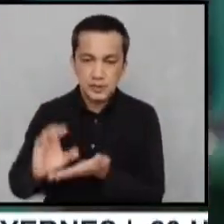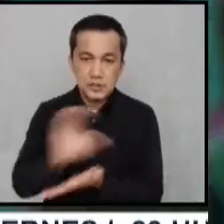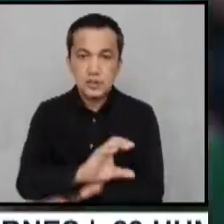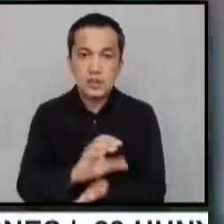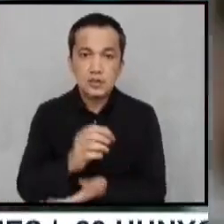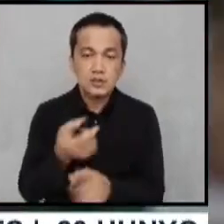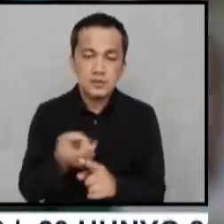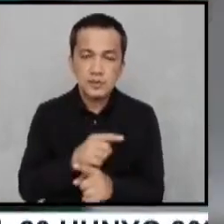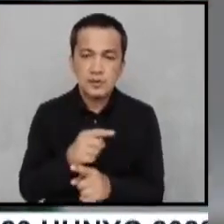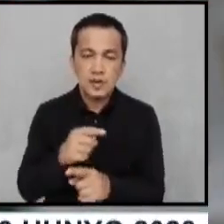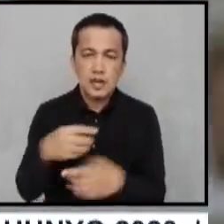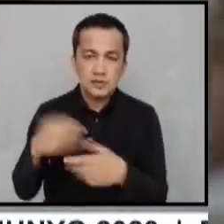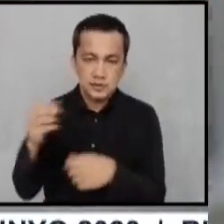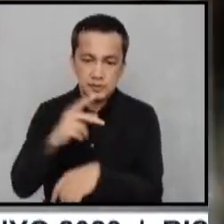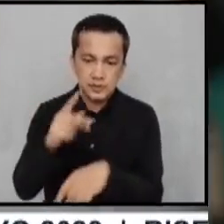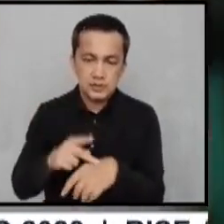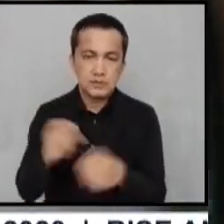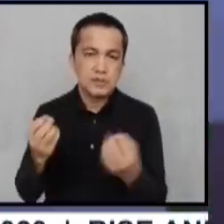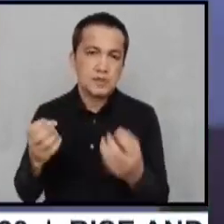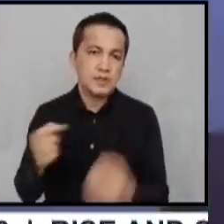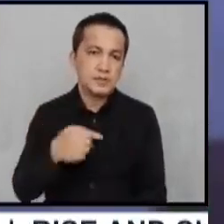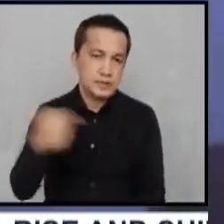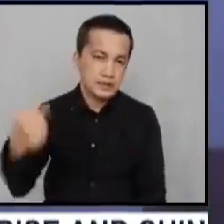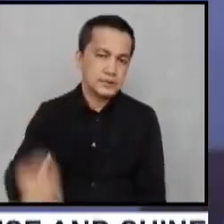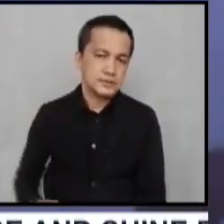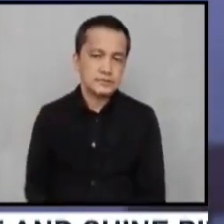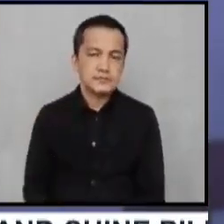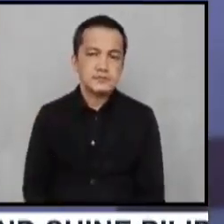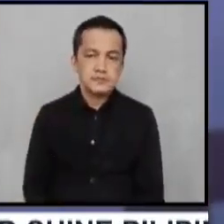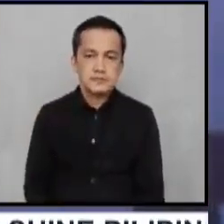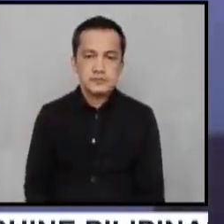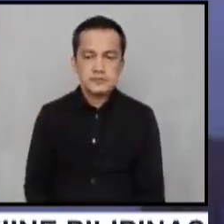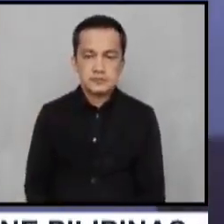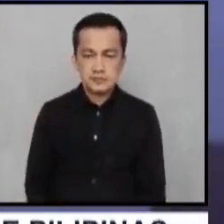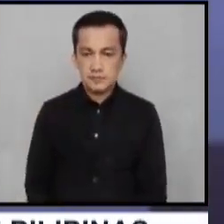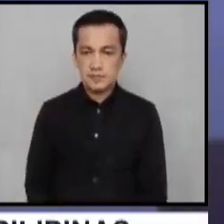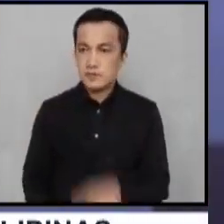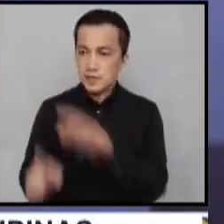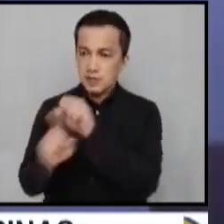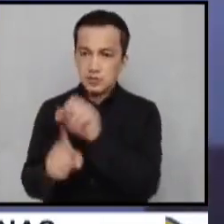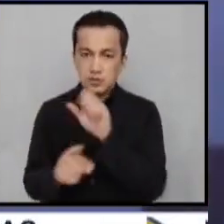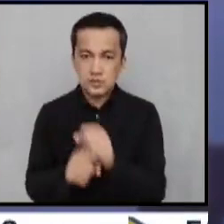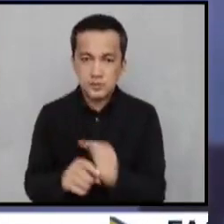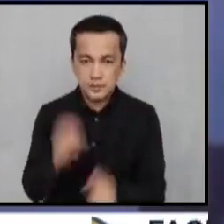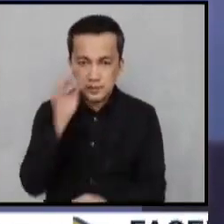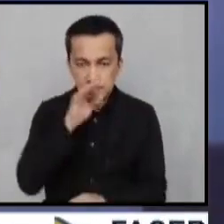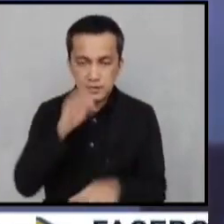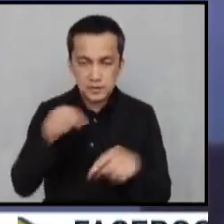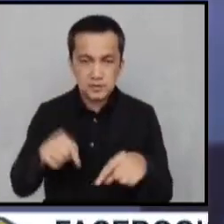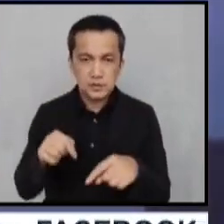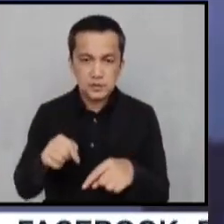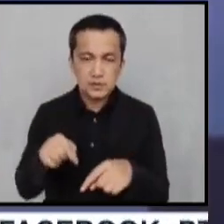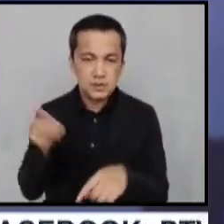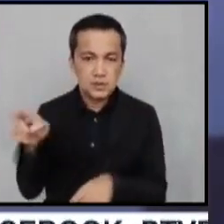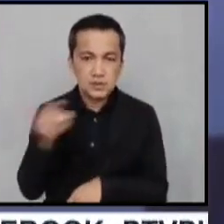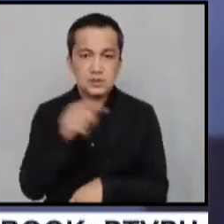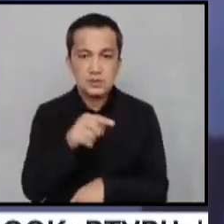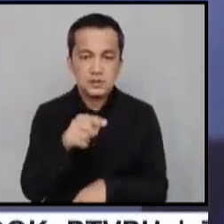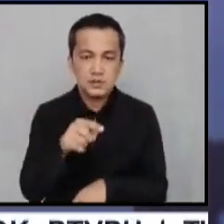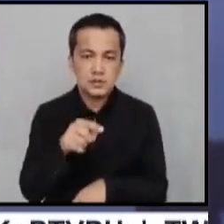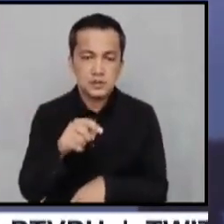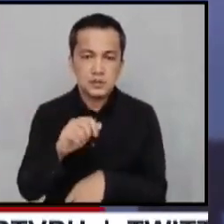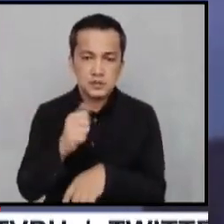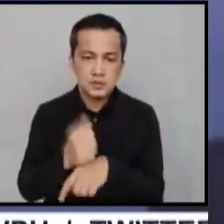labas ng bansa. Karamihan ay Chinese. So yung mga nahuhuli po natin mga Pinoy dito, kung sino man ang nandiyan sa mga in-establish nilang